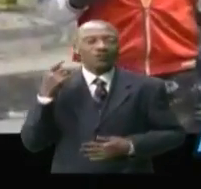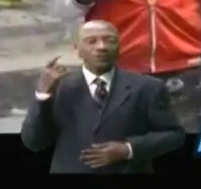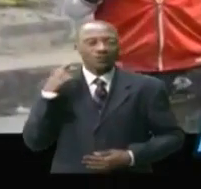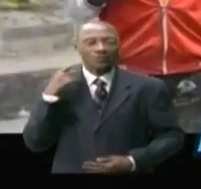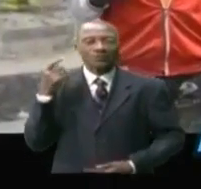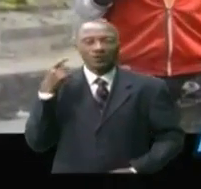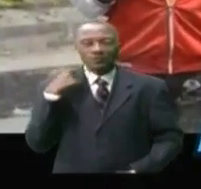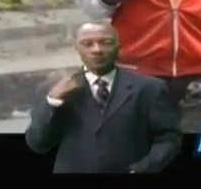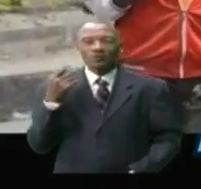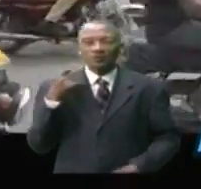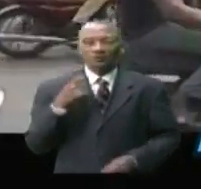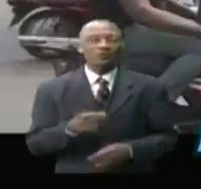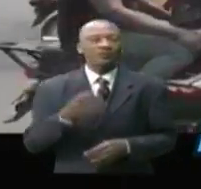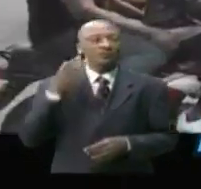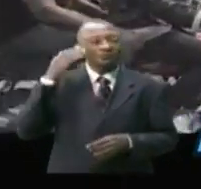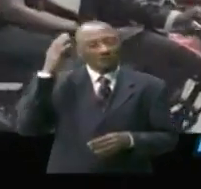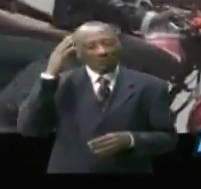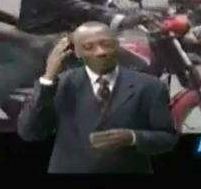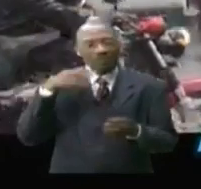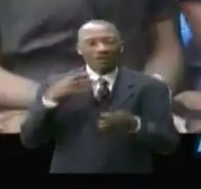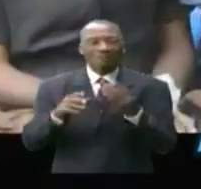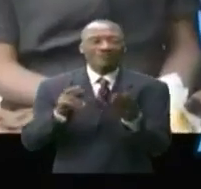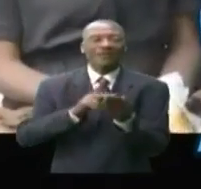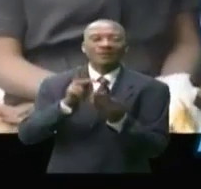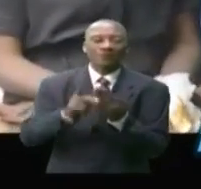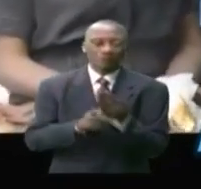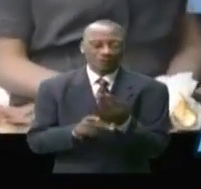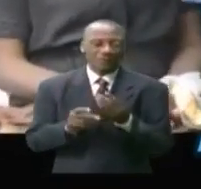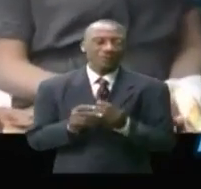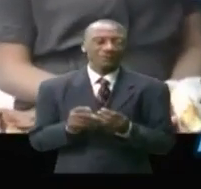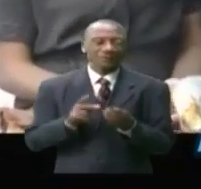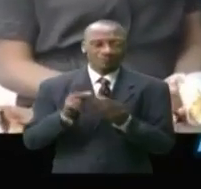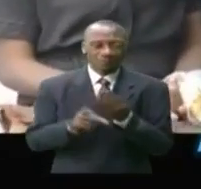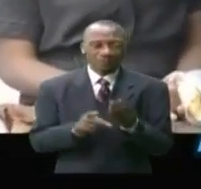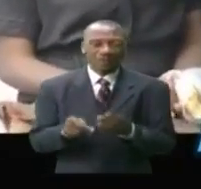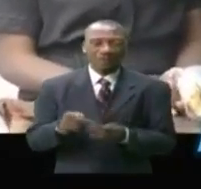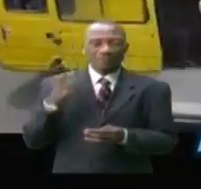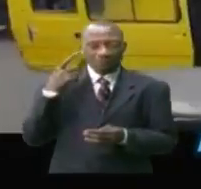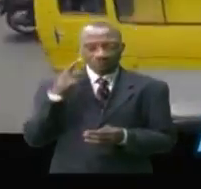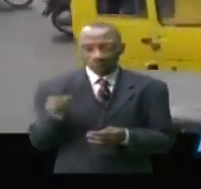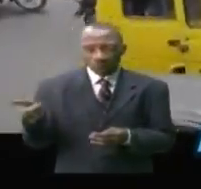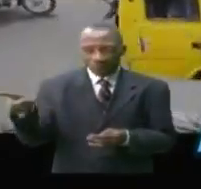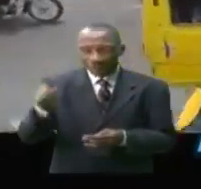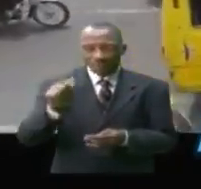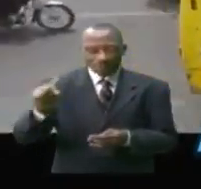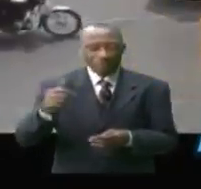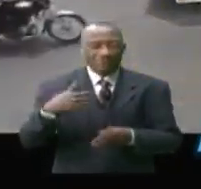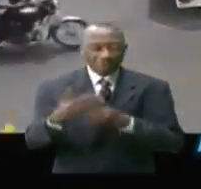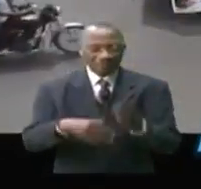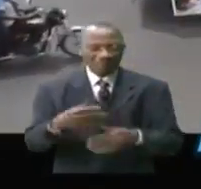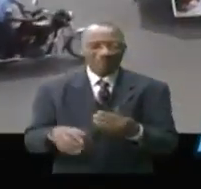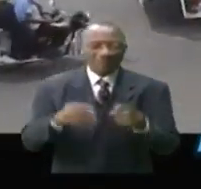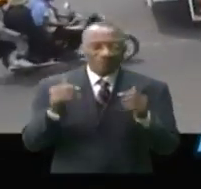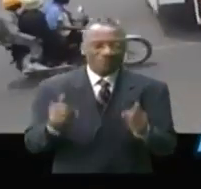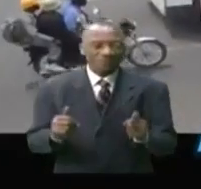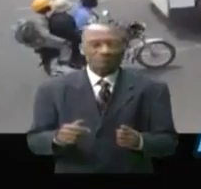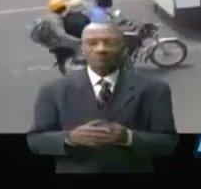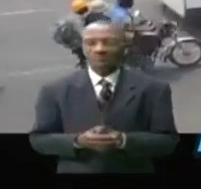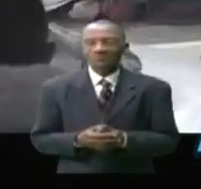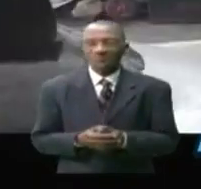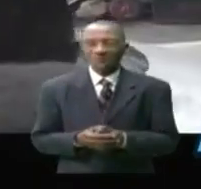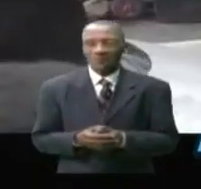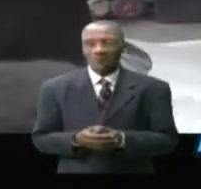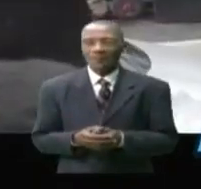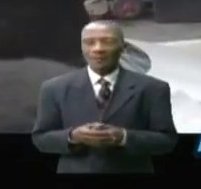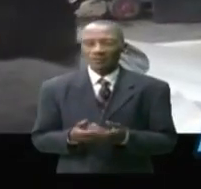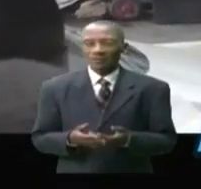de ce projet et sollicitent des CAFCO un accompagnement pour une pérennisation des acquis par la base. Cette caravane motorisée marque ainsi la fin